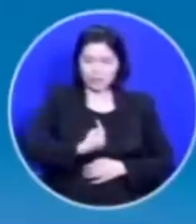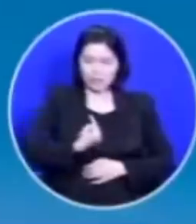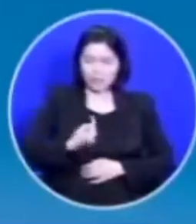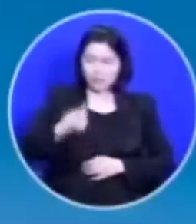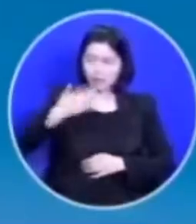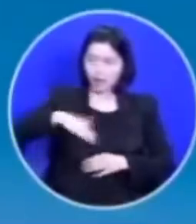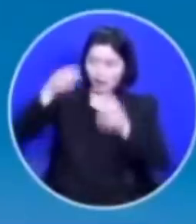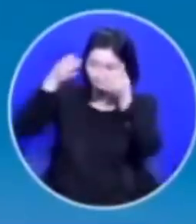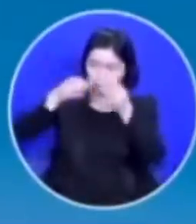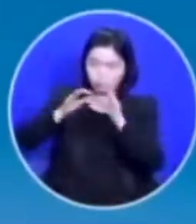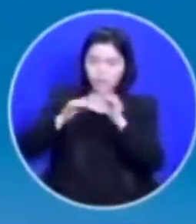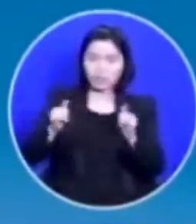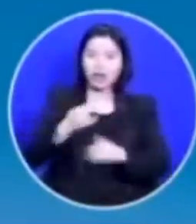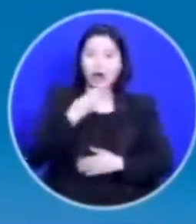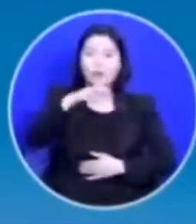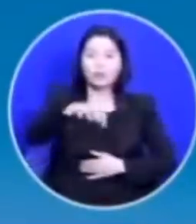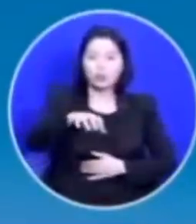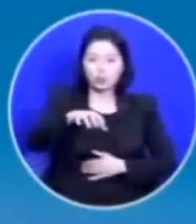갑니다